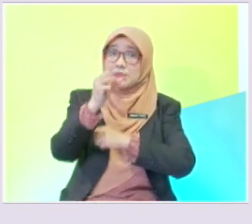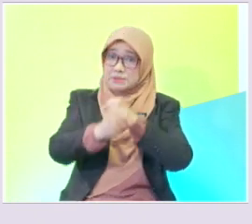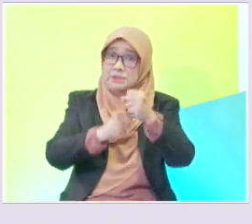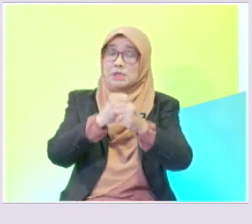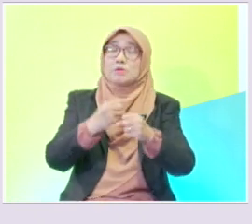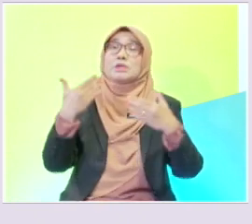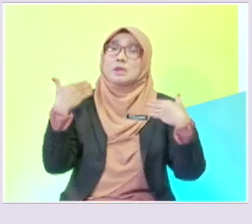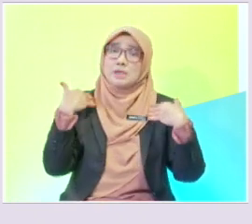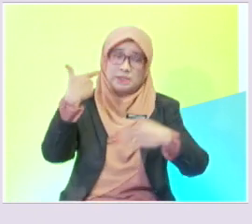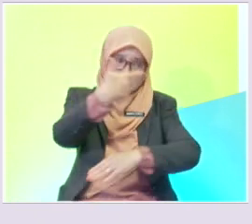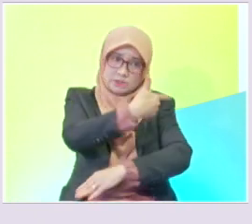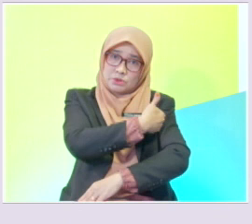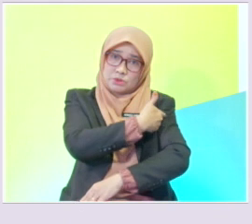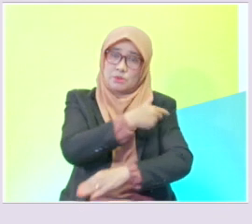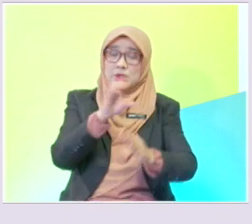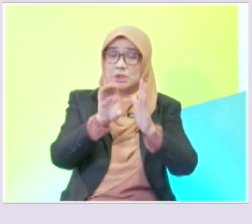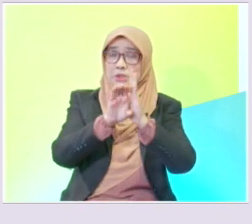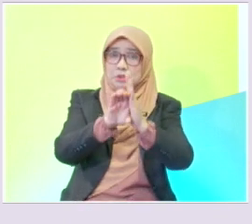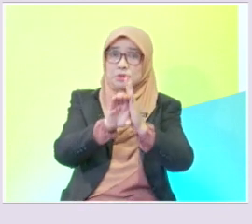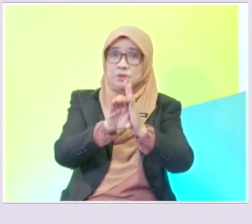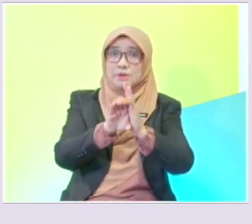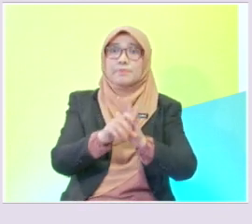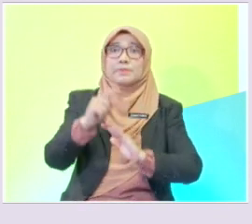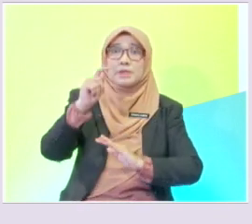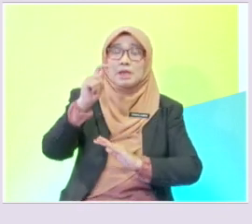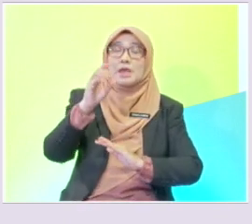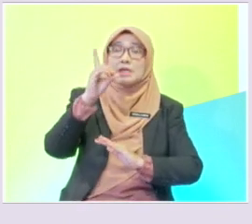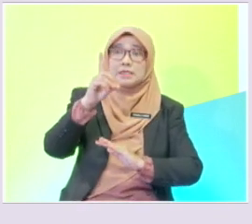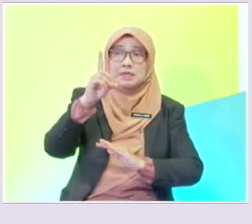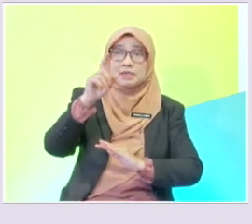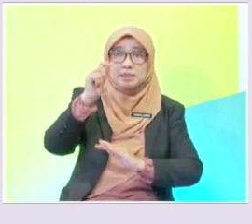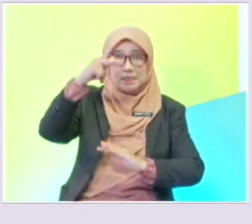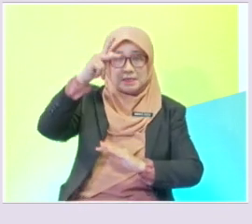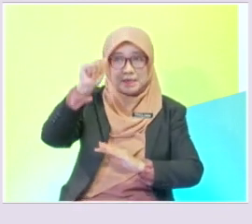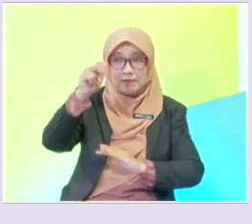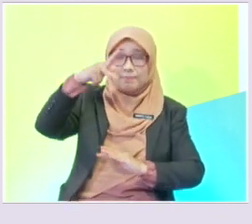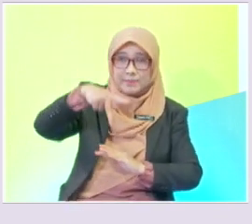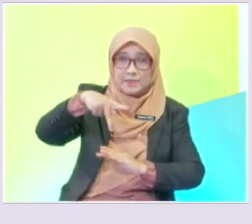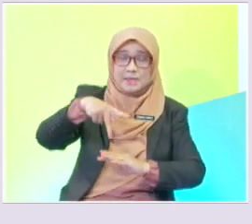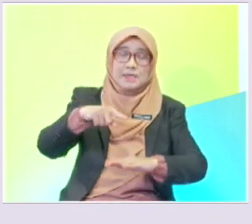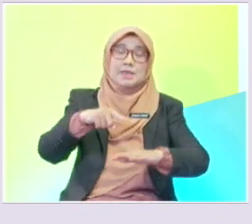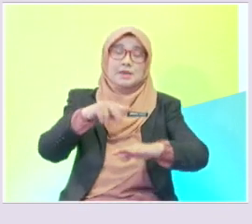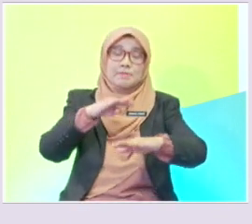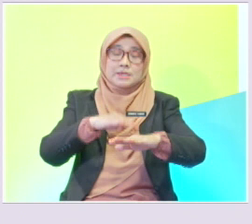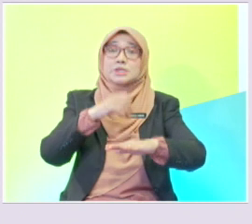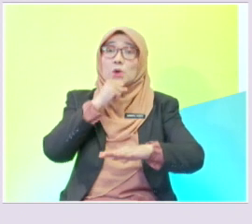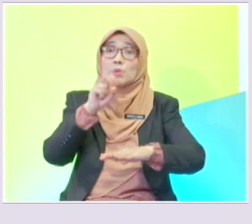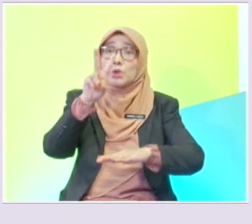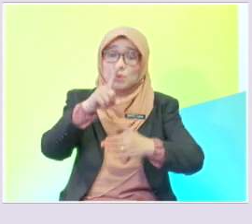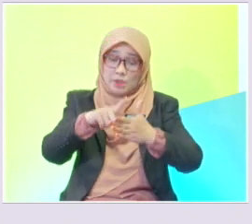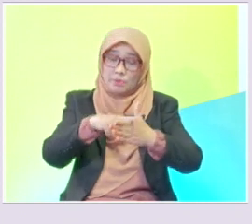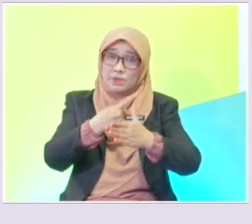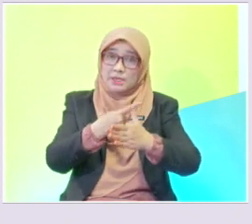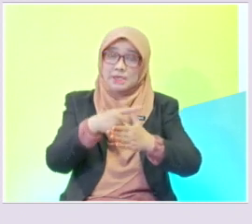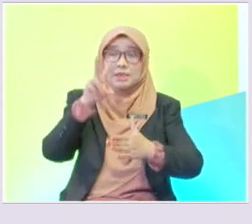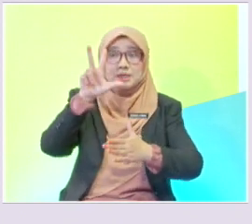kalau kita lihat di situ contohnya adalah DTaP diberikan pada usia 2 bulan, dos kedua